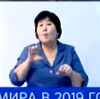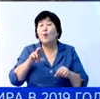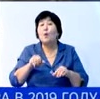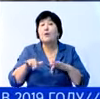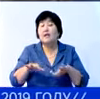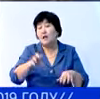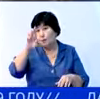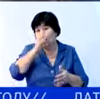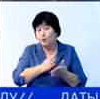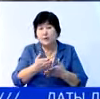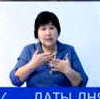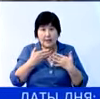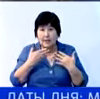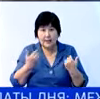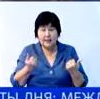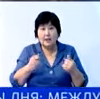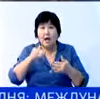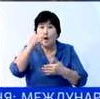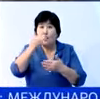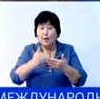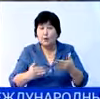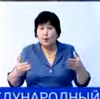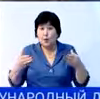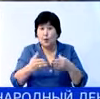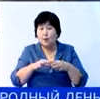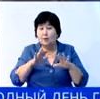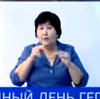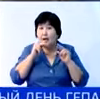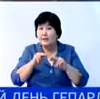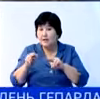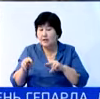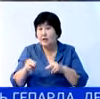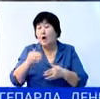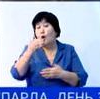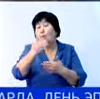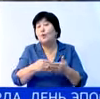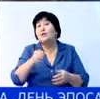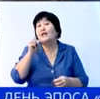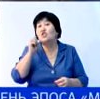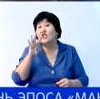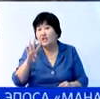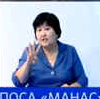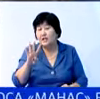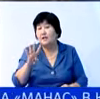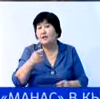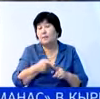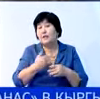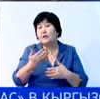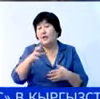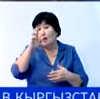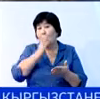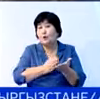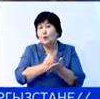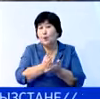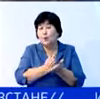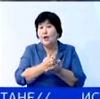госслужбы нету мониторинговой группы, да, кто соцсети отслеживает. Вот пункт 14. При предъявлении государственному